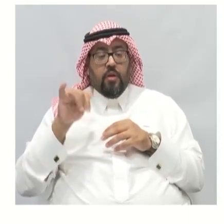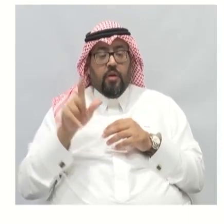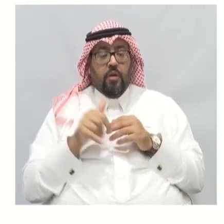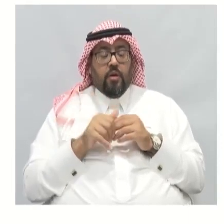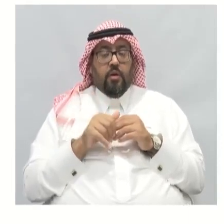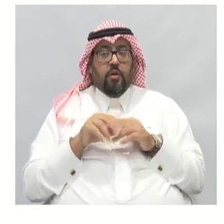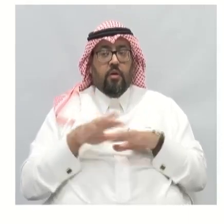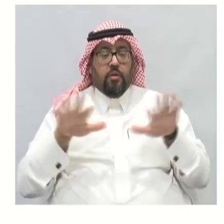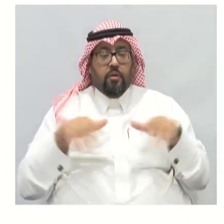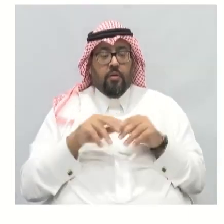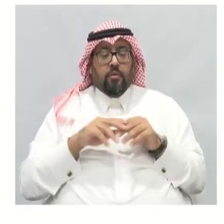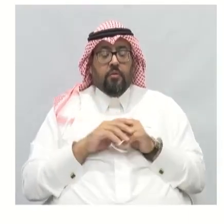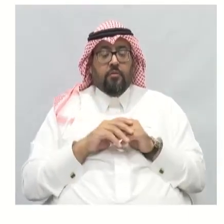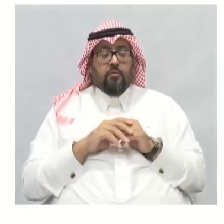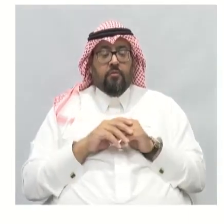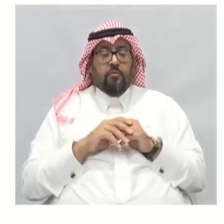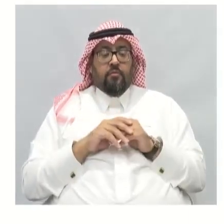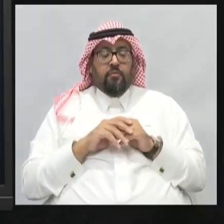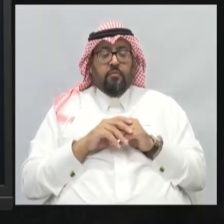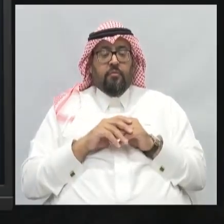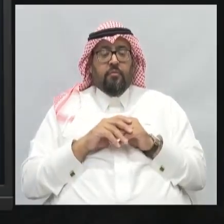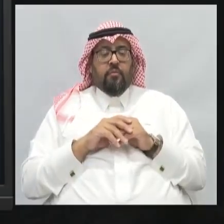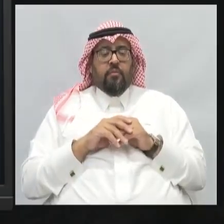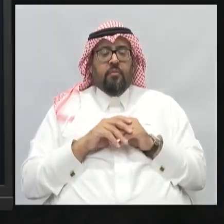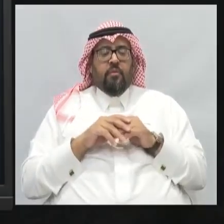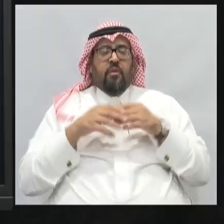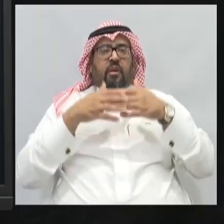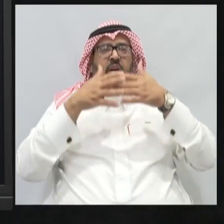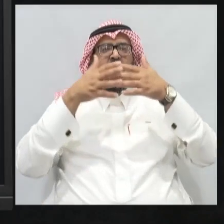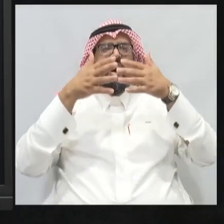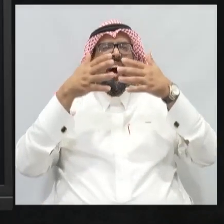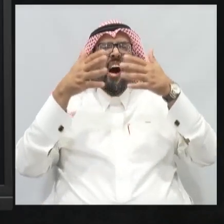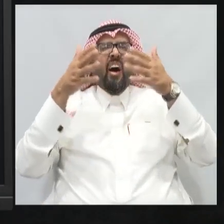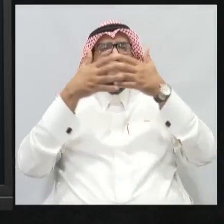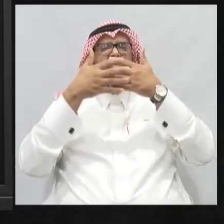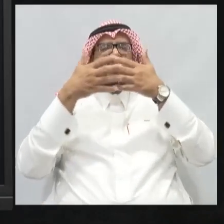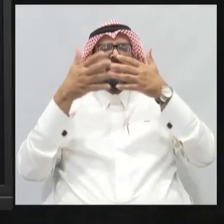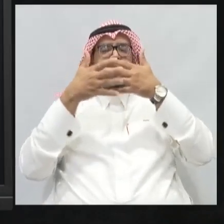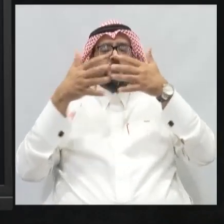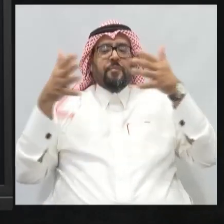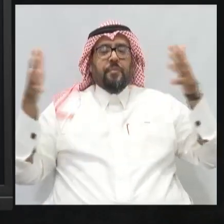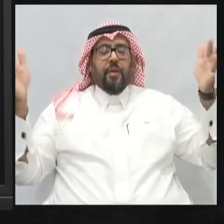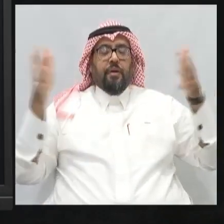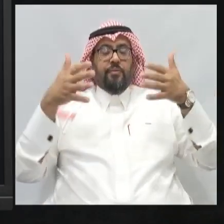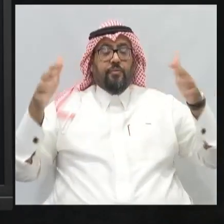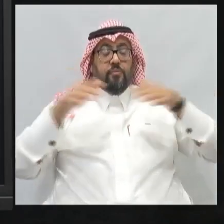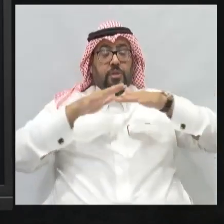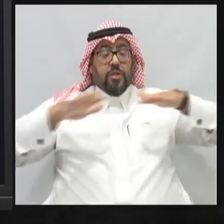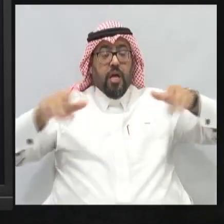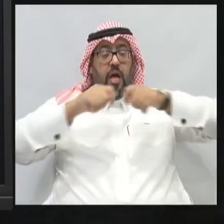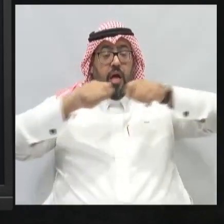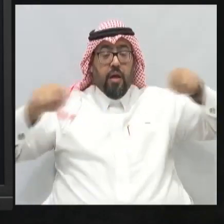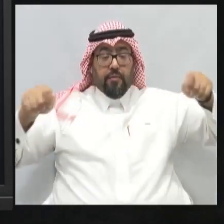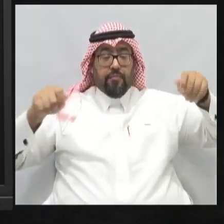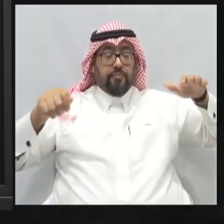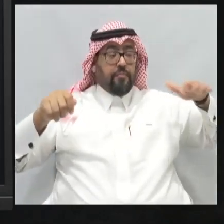النباتات والحيوانات على ماذا احسنتم اتساع مساحه الولايات التي تمتد